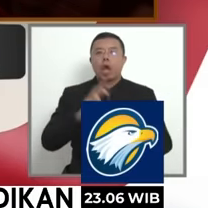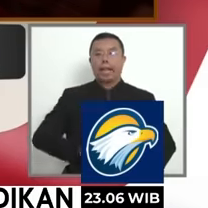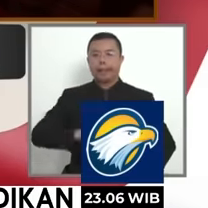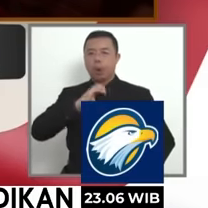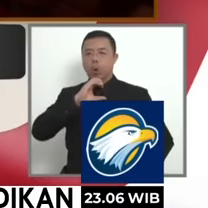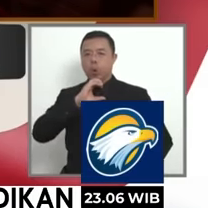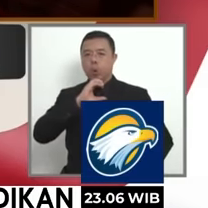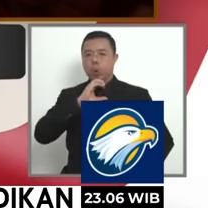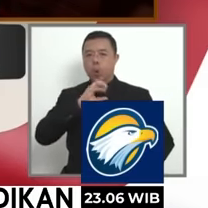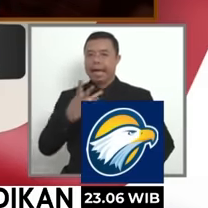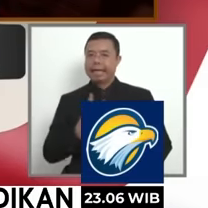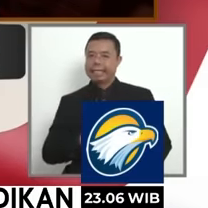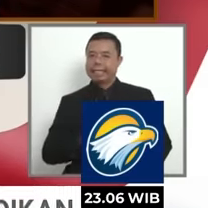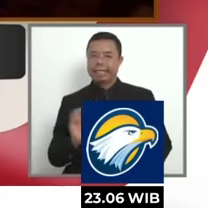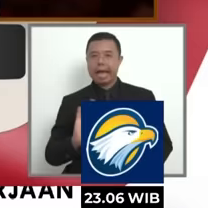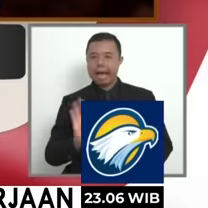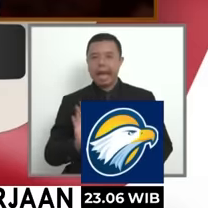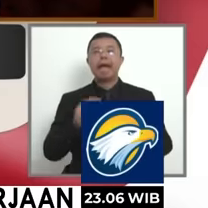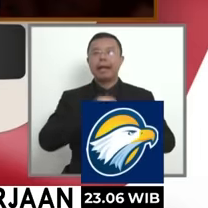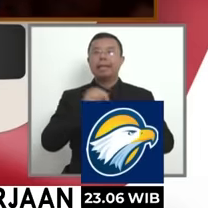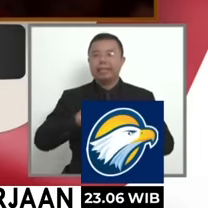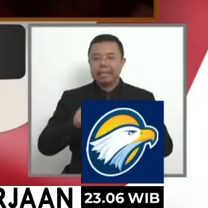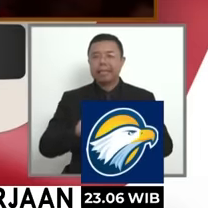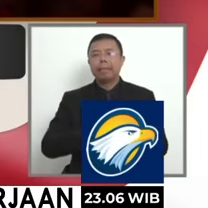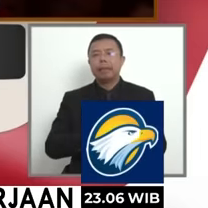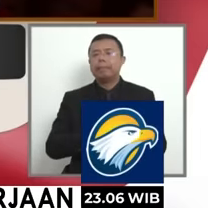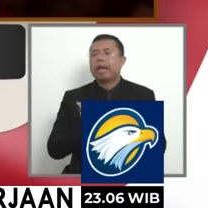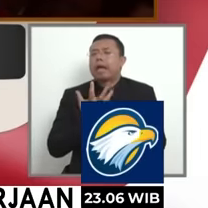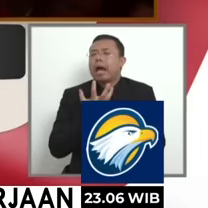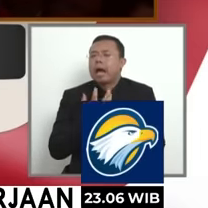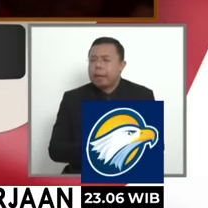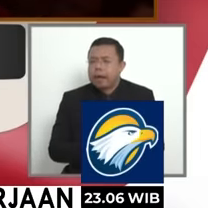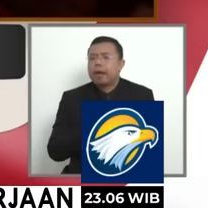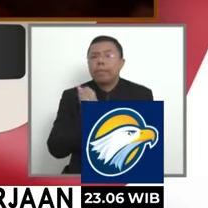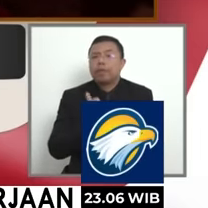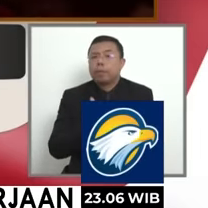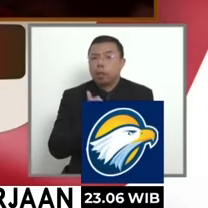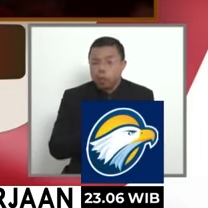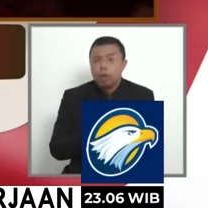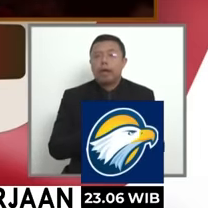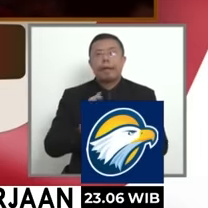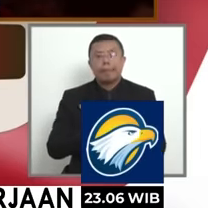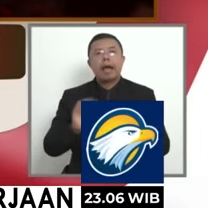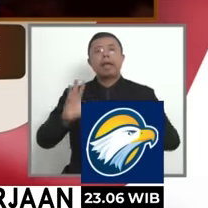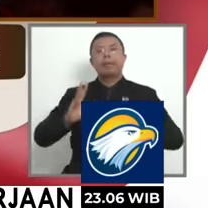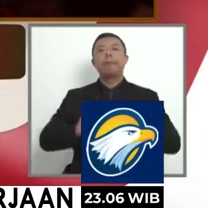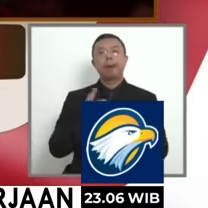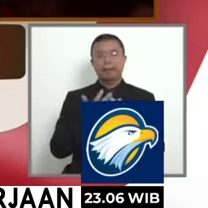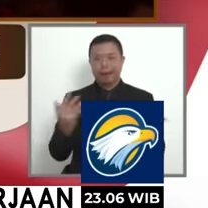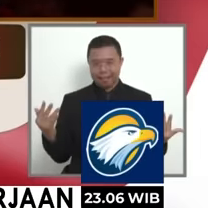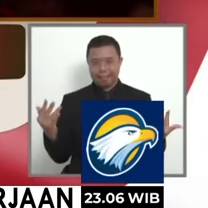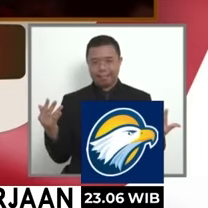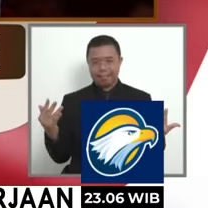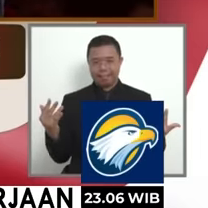kecemburuan-kecemburuan sehingga Inilah satu harapan yang betul-betul bisa diterima oleh